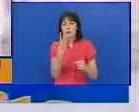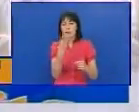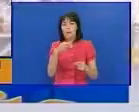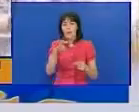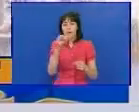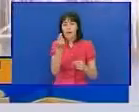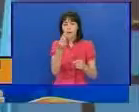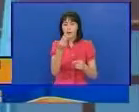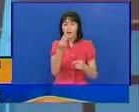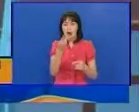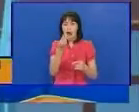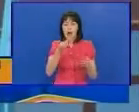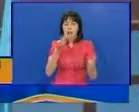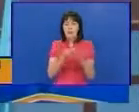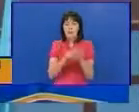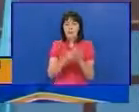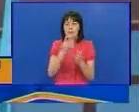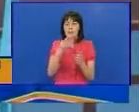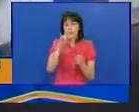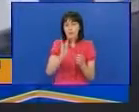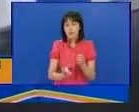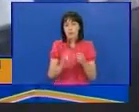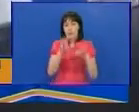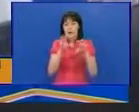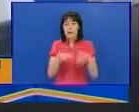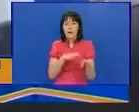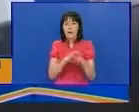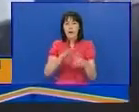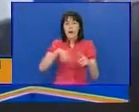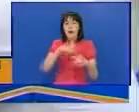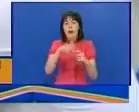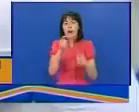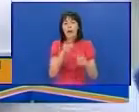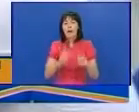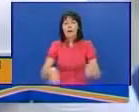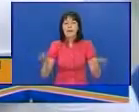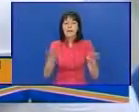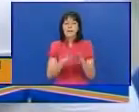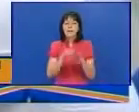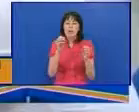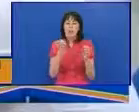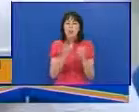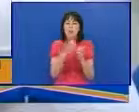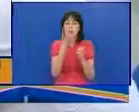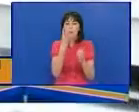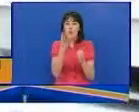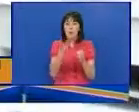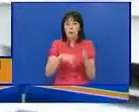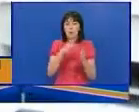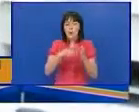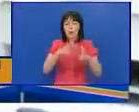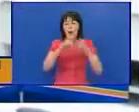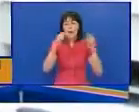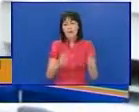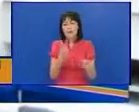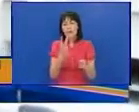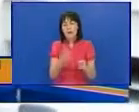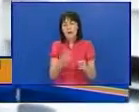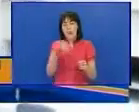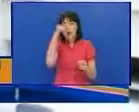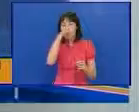инвестиция тартылған. Облыста бір терезе қағидасы бойынша кәсіпкерлерге қызмет көрсететін 14 орталық ашылған болатын. Олар 2,5 жылда 50